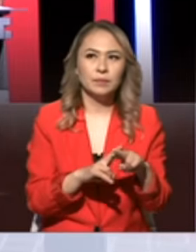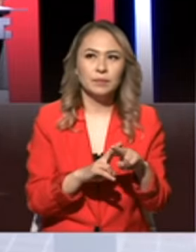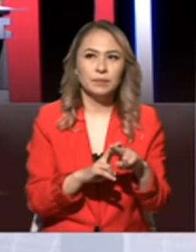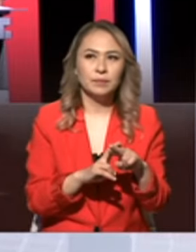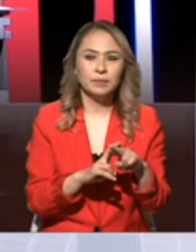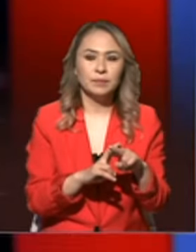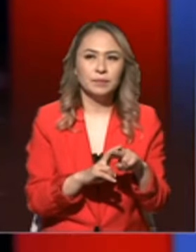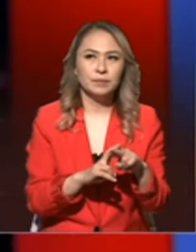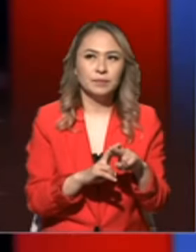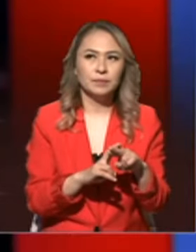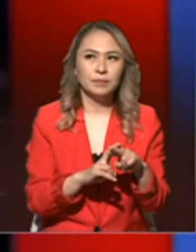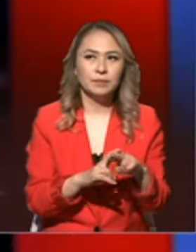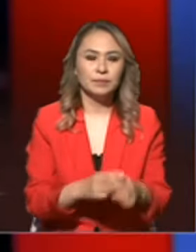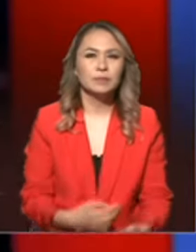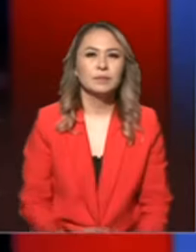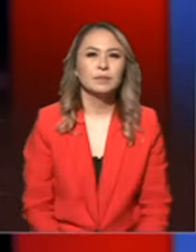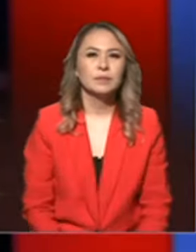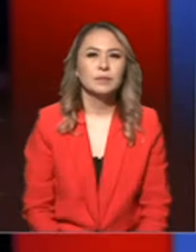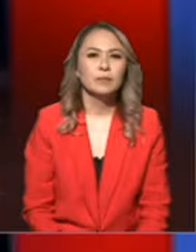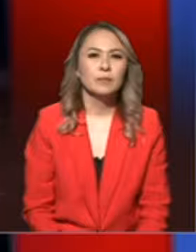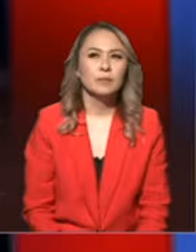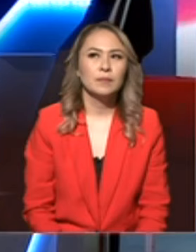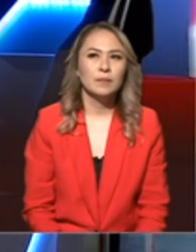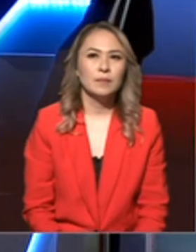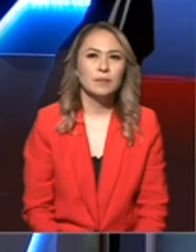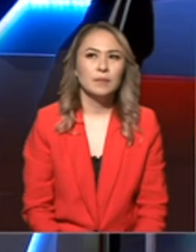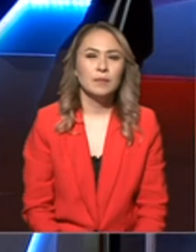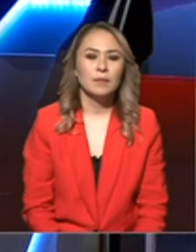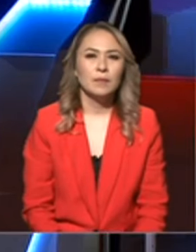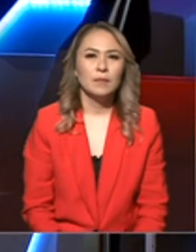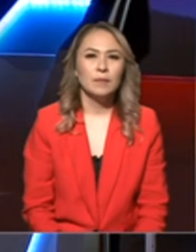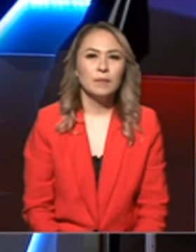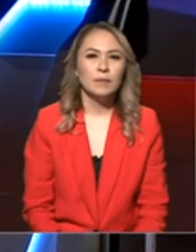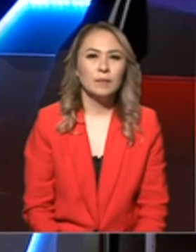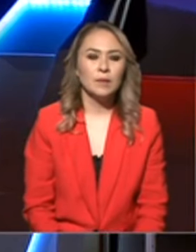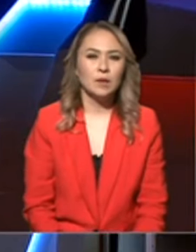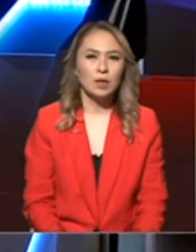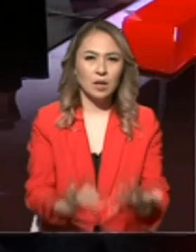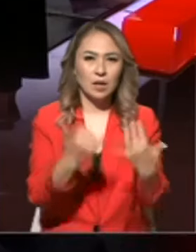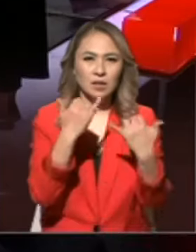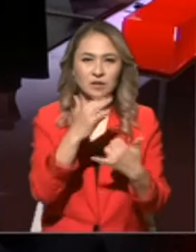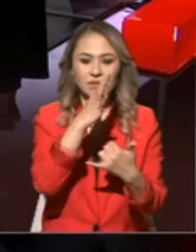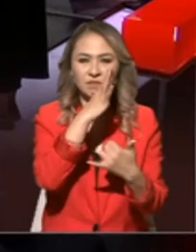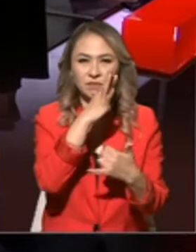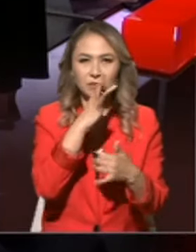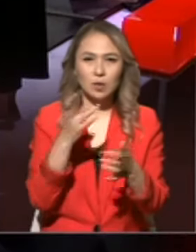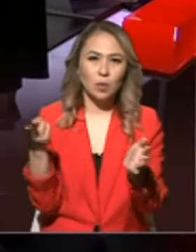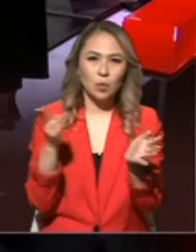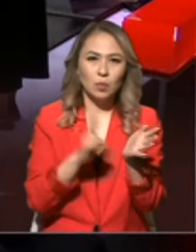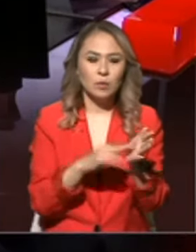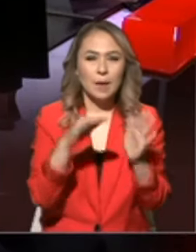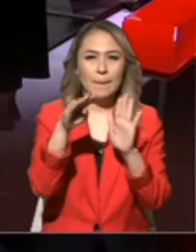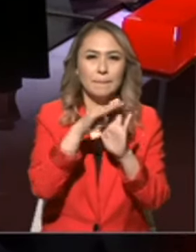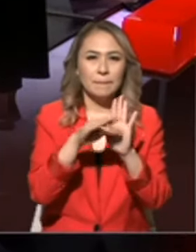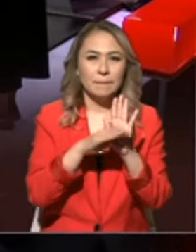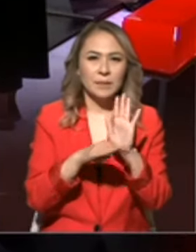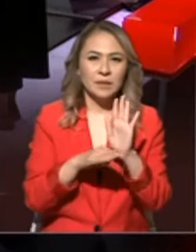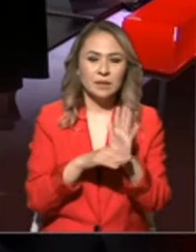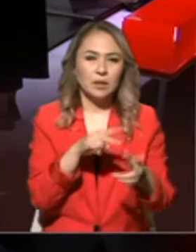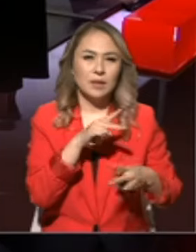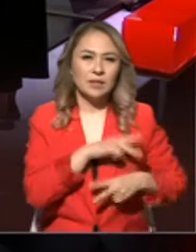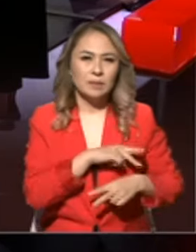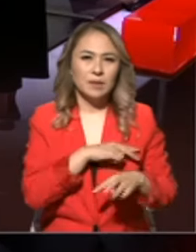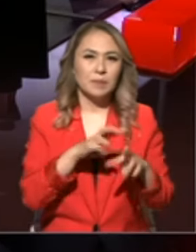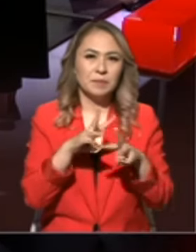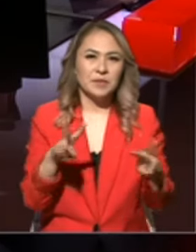отырмын. Мырза, айт тастайын рұқсат болса. Дәл қазіргі уақытта көші-қон бағдарламасы ол еңбек